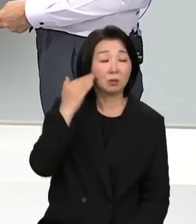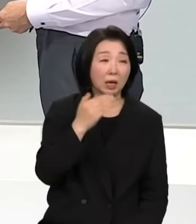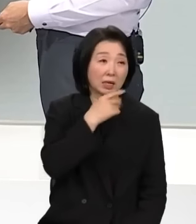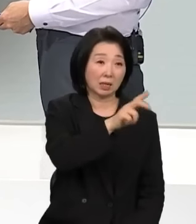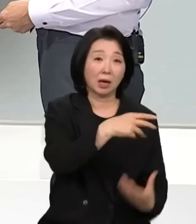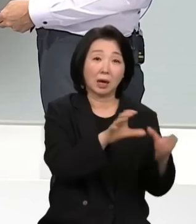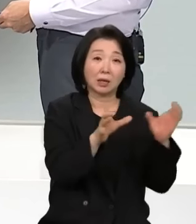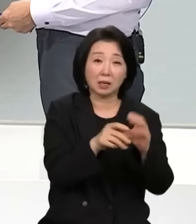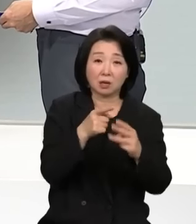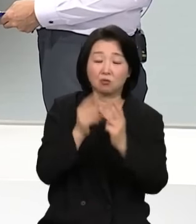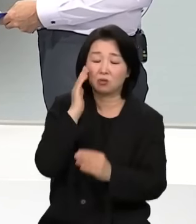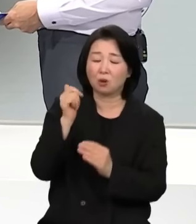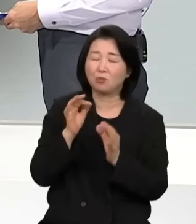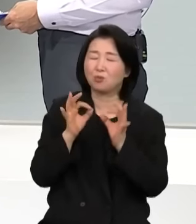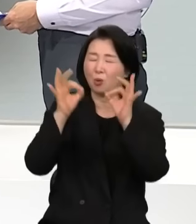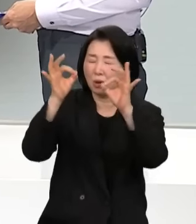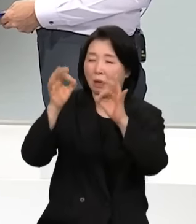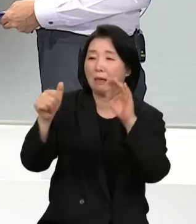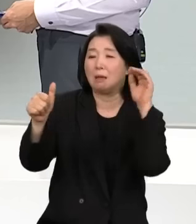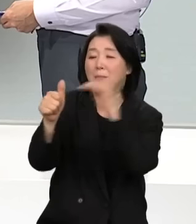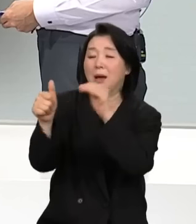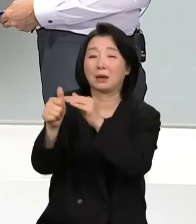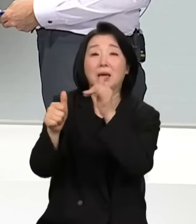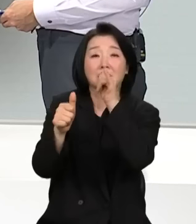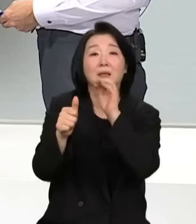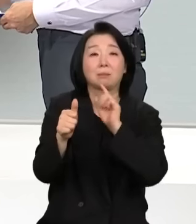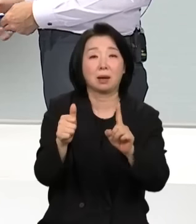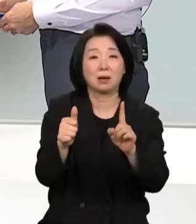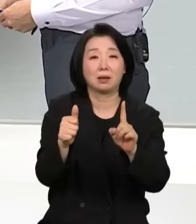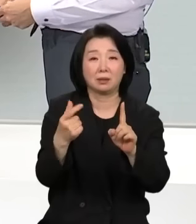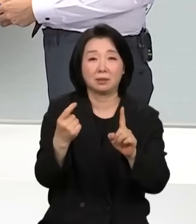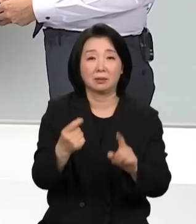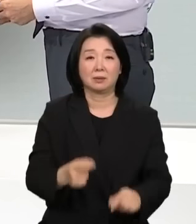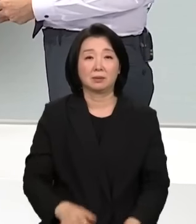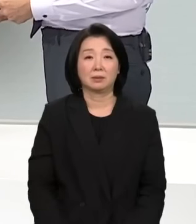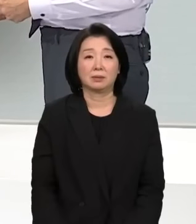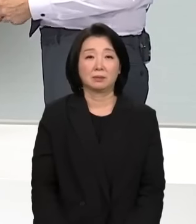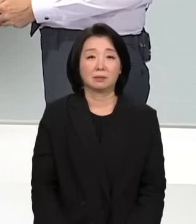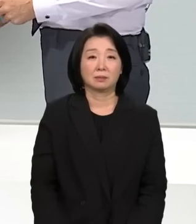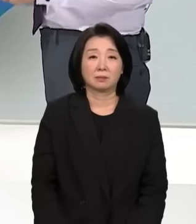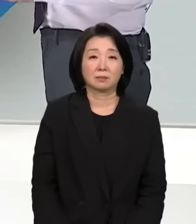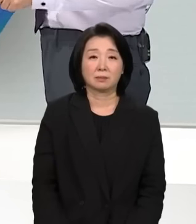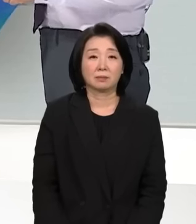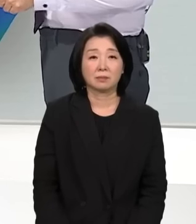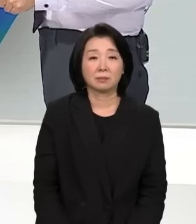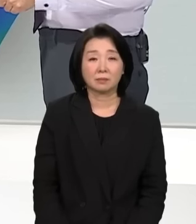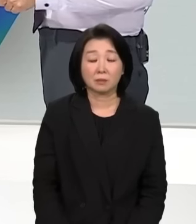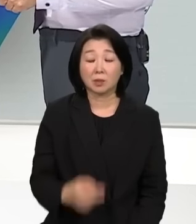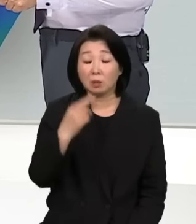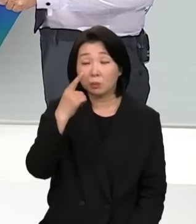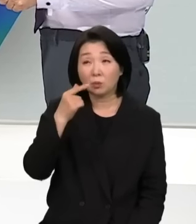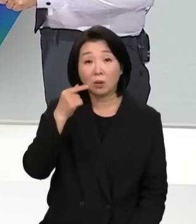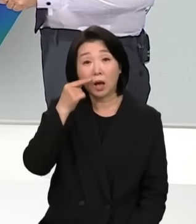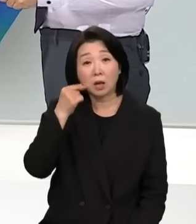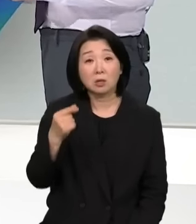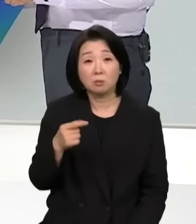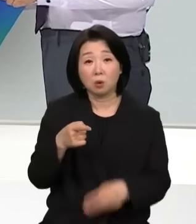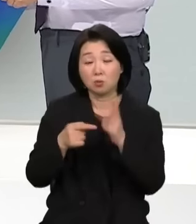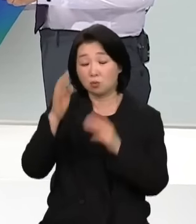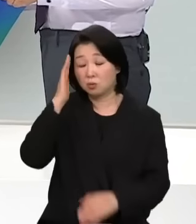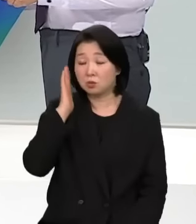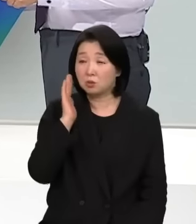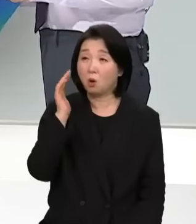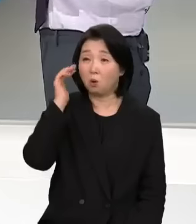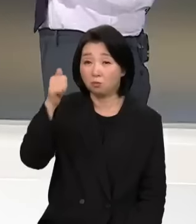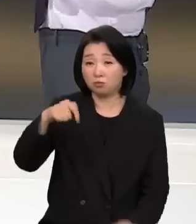윤성열 정부의 노력에 찬물을 끼얹고 있다 이런 인식의 어떤 보도를 하고 있는 건데요 자 실제로 미국과 일본은 윤성열 정부의 외교